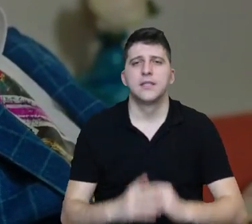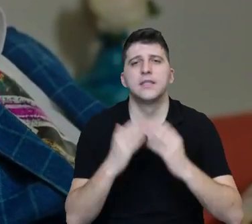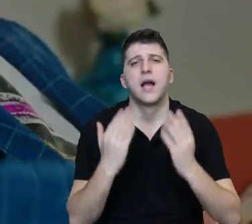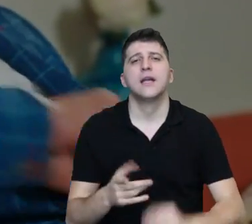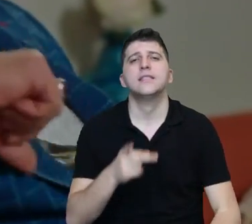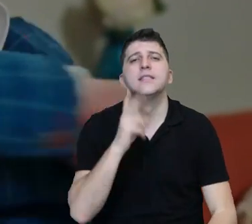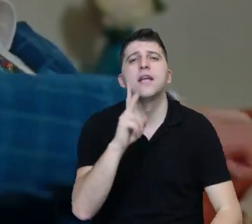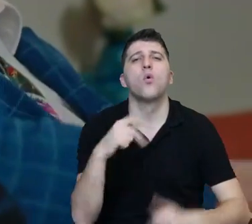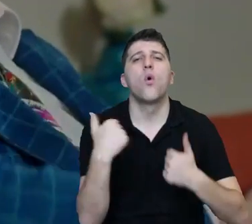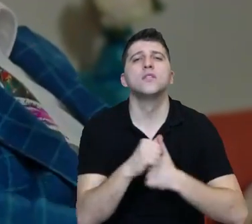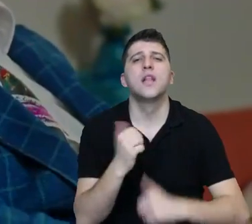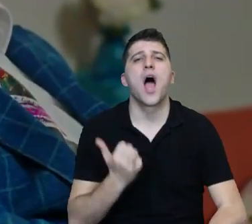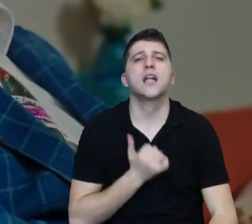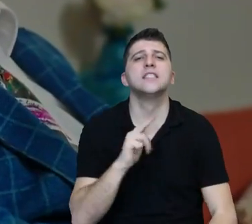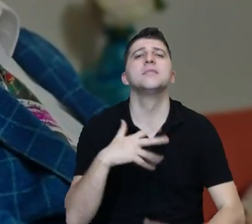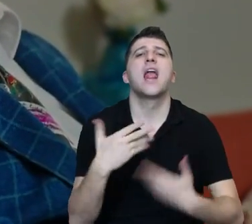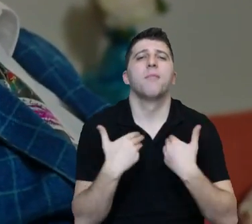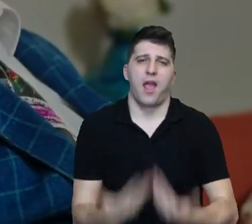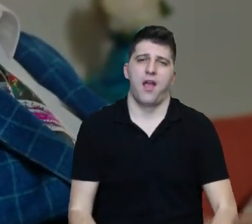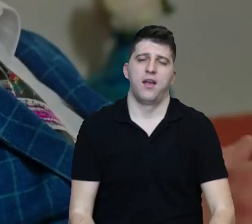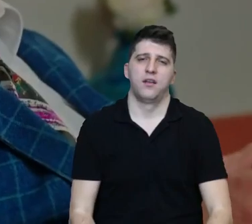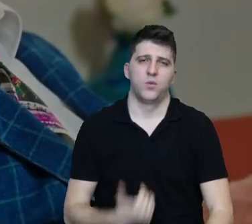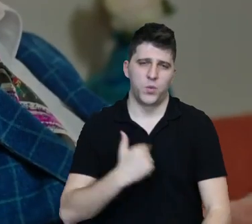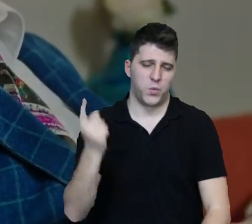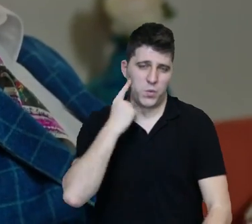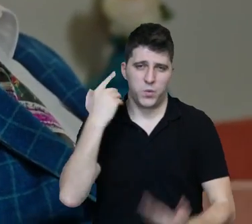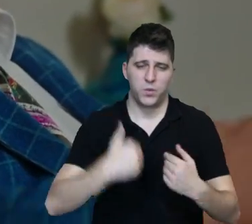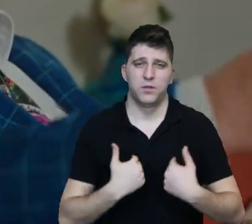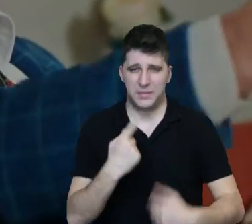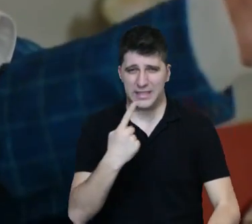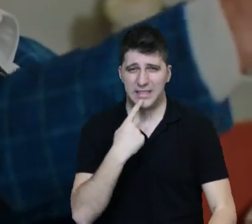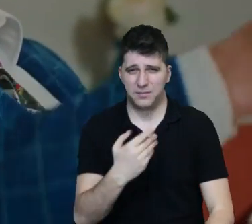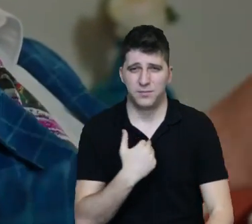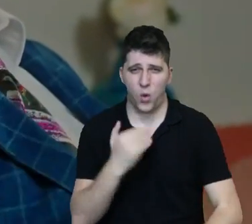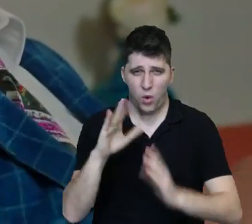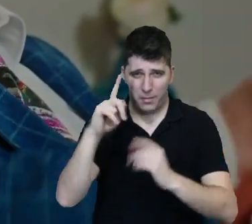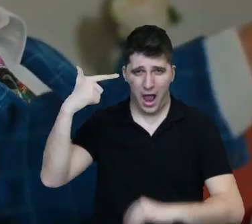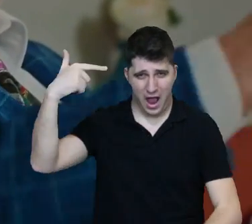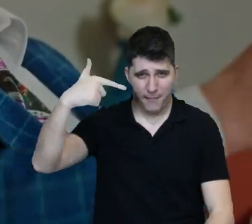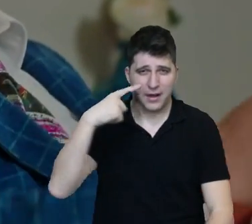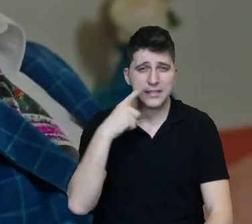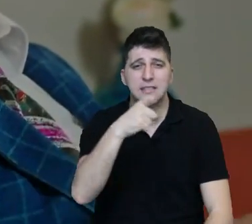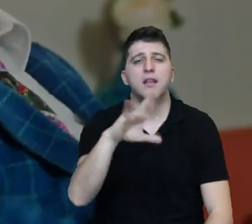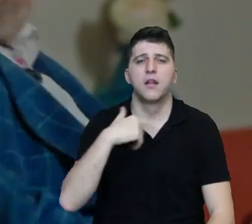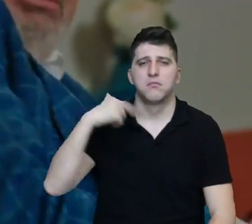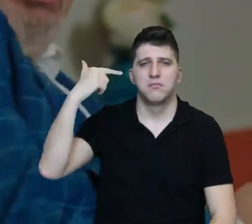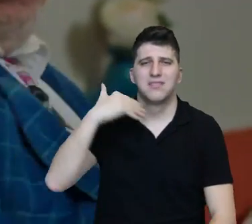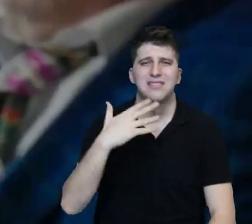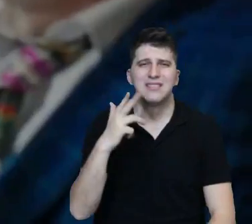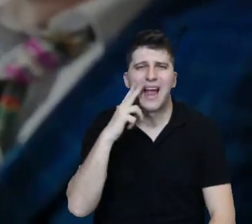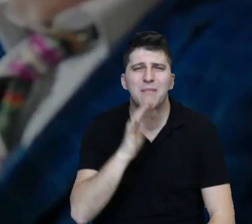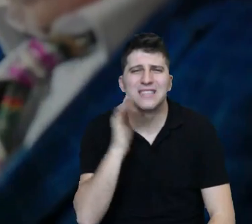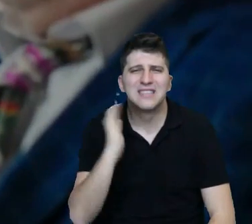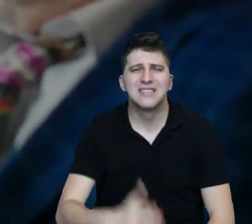senin kocan artist gibi değil mi zaten ya? Vallahi sana bir şey diyeyim mi? Şu odada bir dene kamera olsun. Seni de beni çeker be.